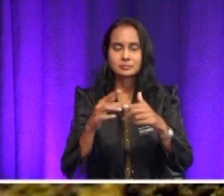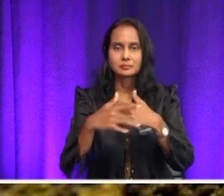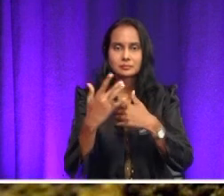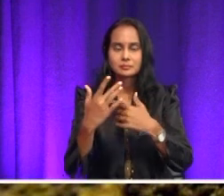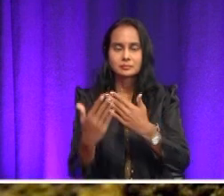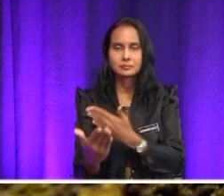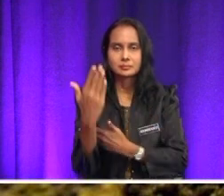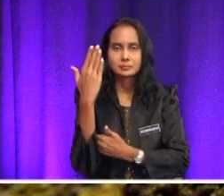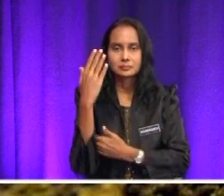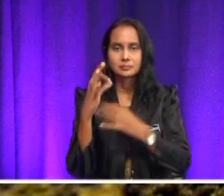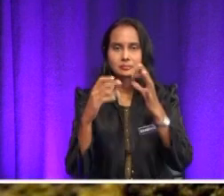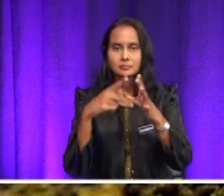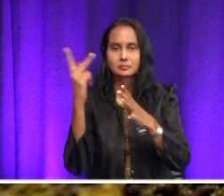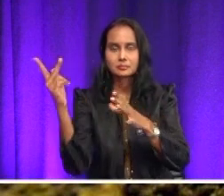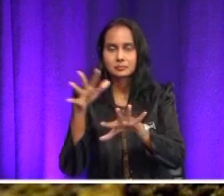di bahkan